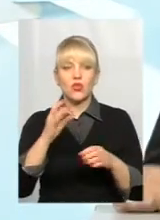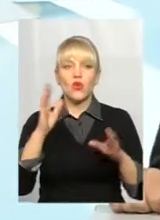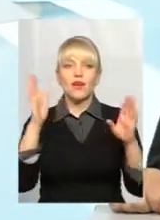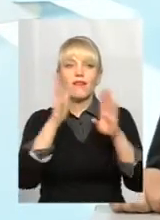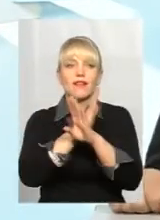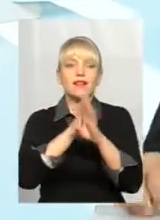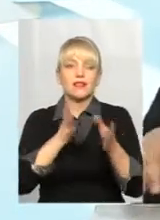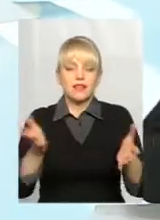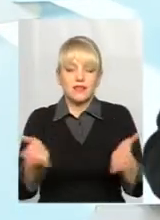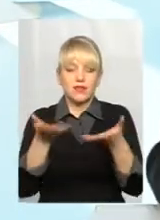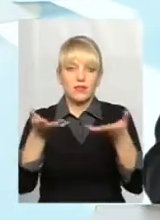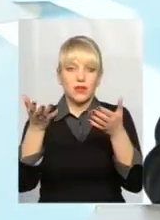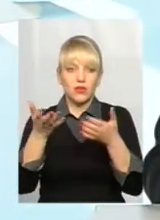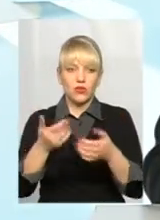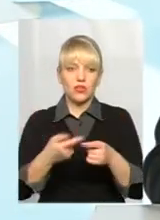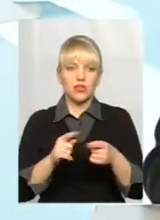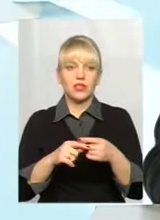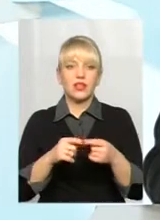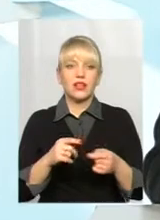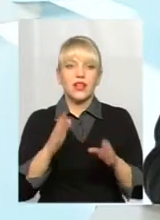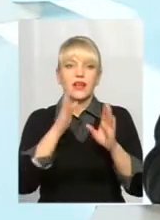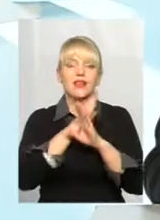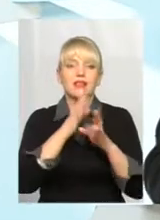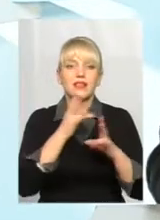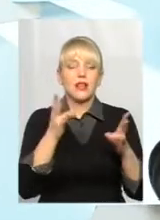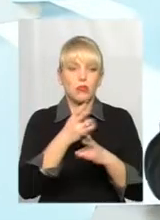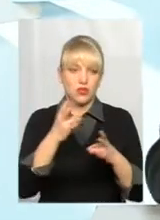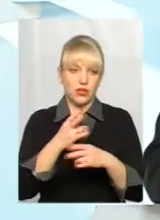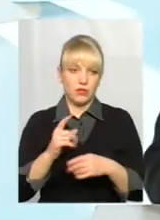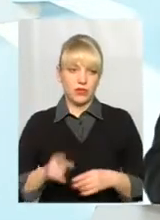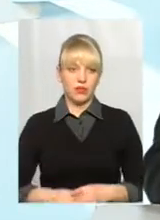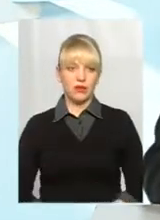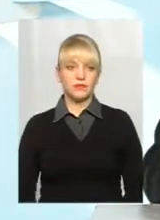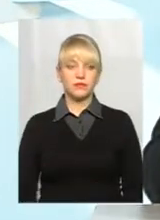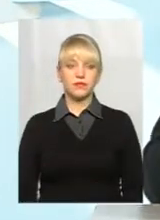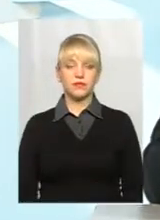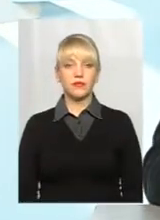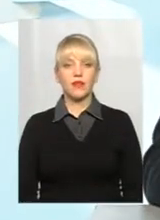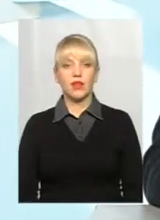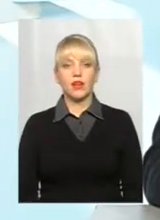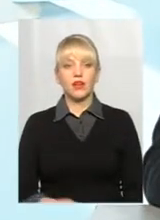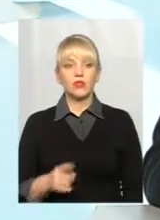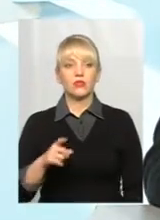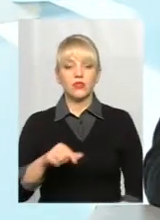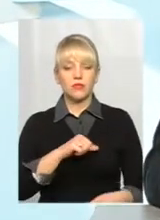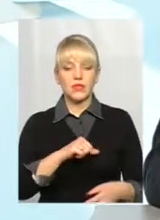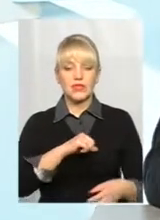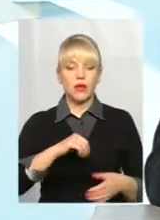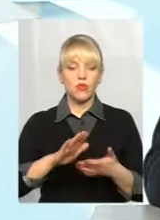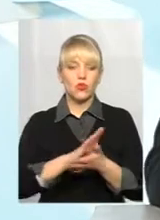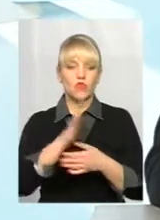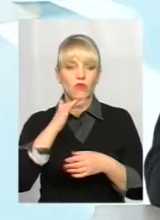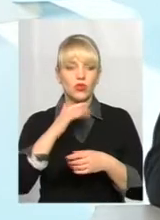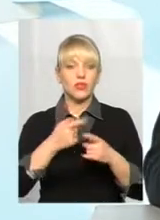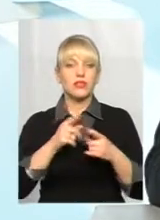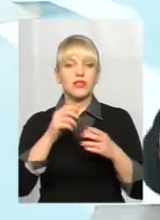Так, потрібний, як воздух, можна сказати, там, топтологію, кисень, бо там йде самоочистка водоймиш, так, і вона за рахунок